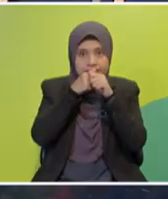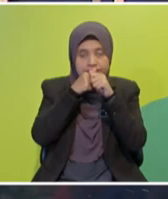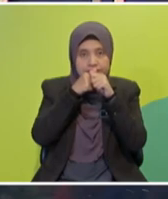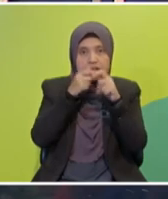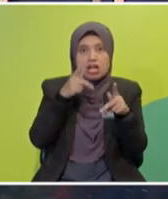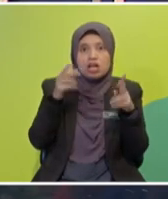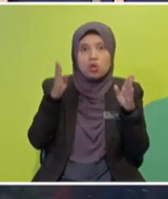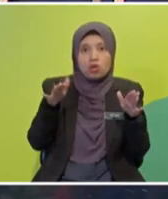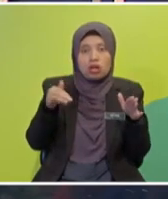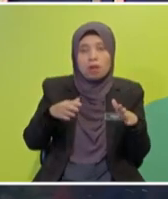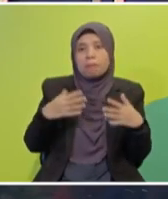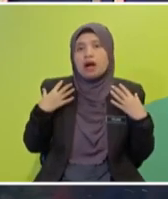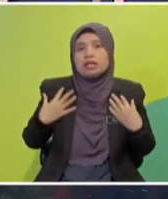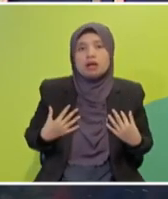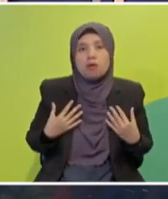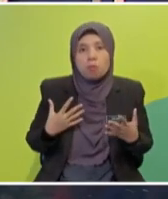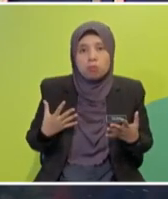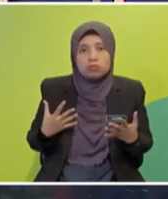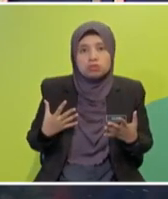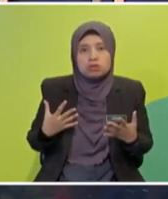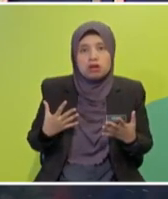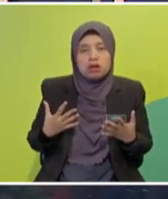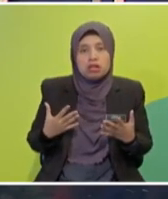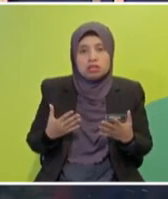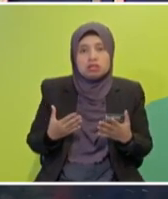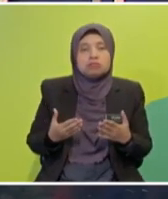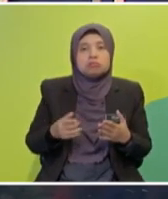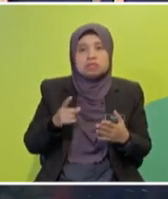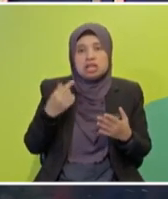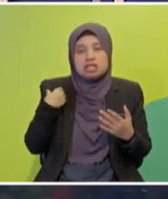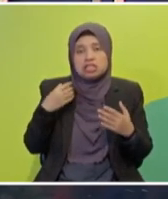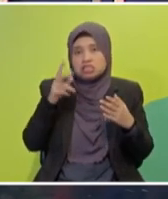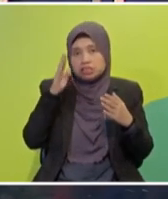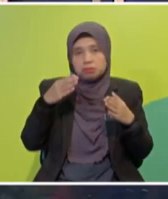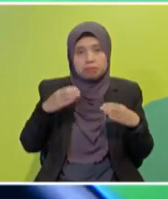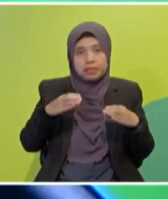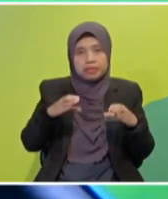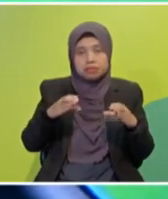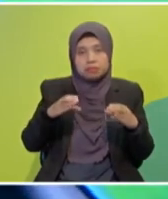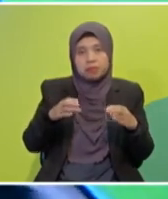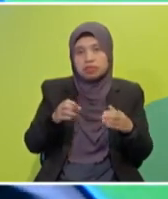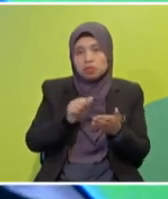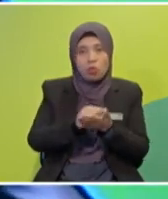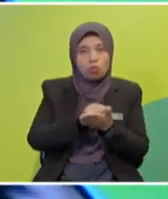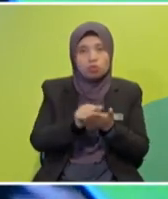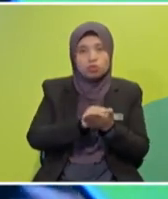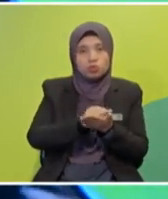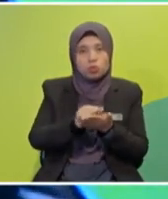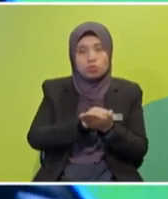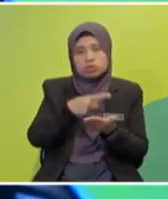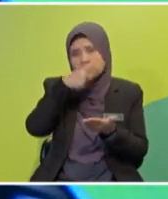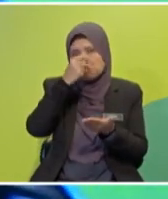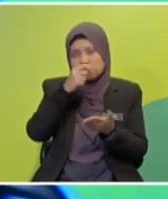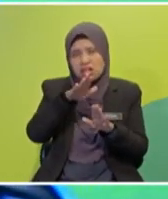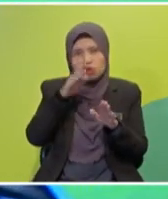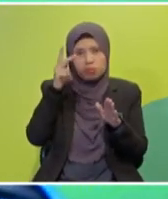kan, yang badan dia besar sikit, dia ada lipat-lipat kan. Kita kena gosok-gosok bagi kena air semua. Bahagian